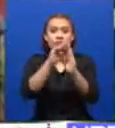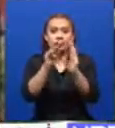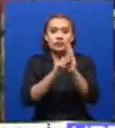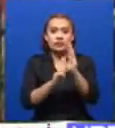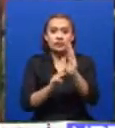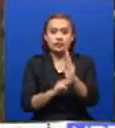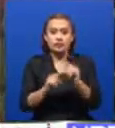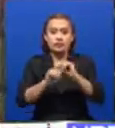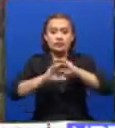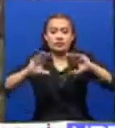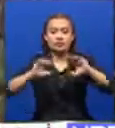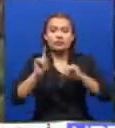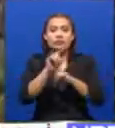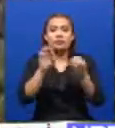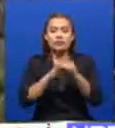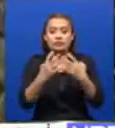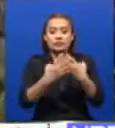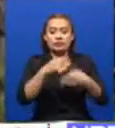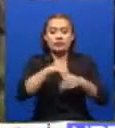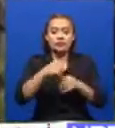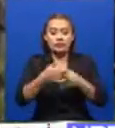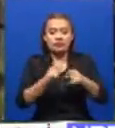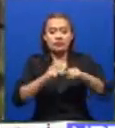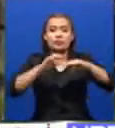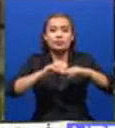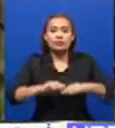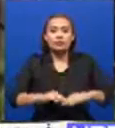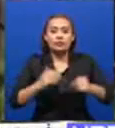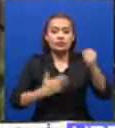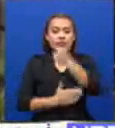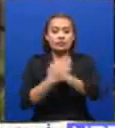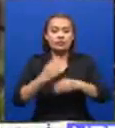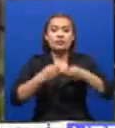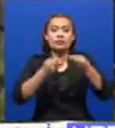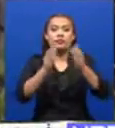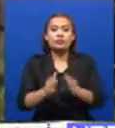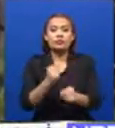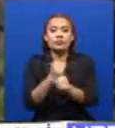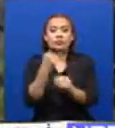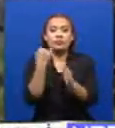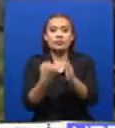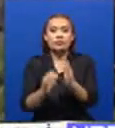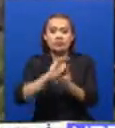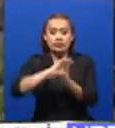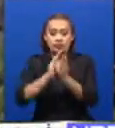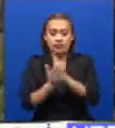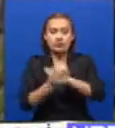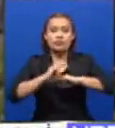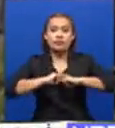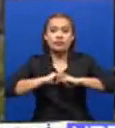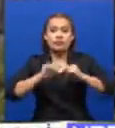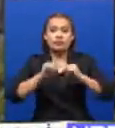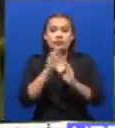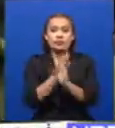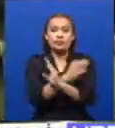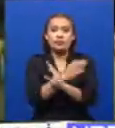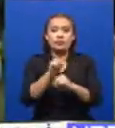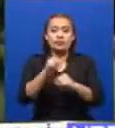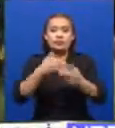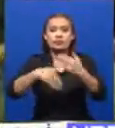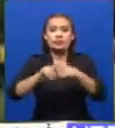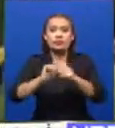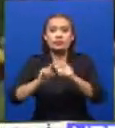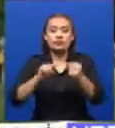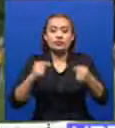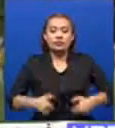ต่อการลดปัญหาความแออัดในเรือนจำและเปิดโอกาสให้ผู้กระทำผิดมีโอกาสปรับพฤติกรรมของตนเองก่อนพ้นโทษออกไปเริ่มต้นชีวิต